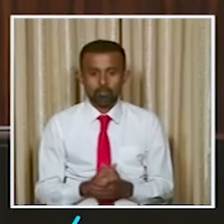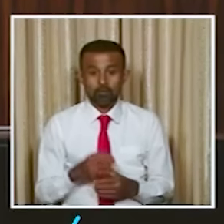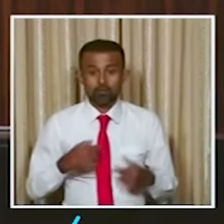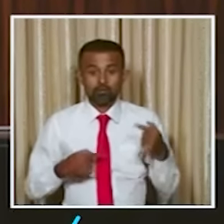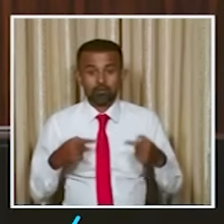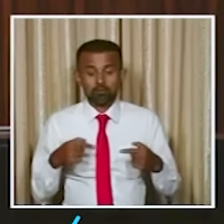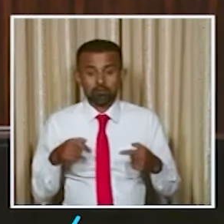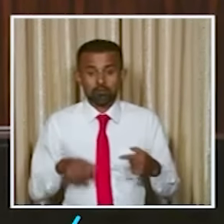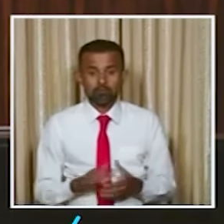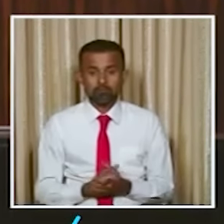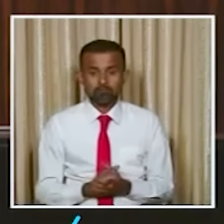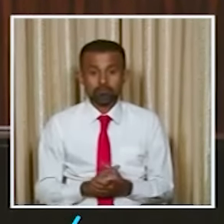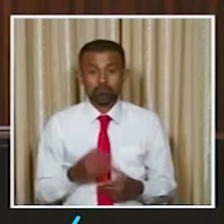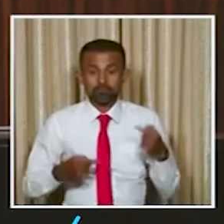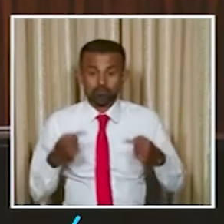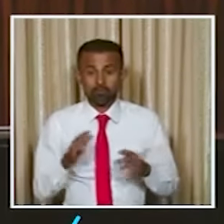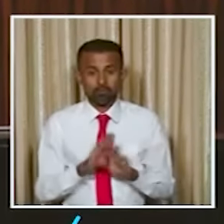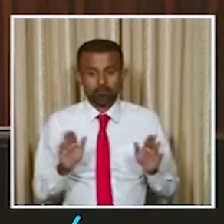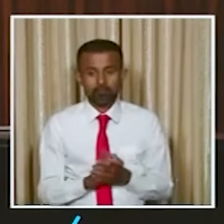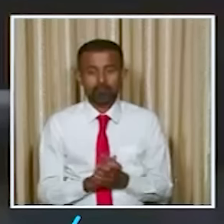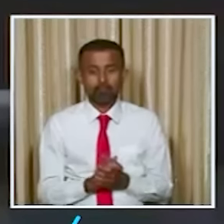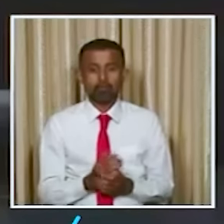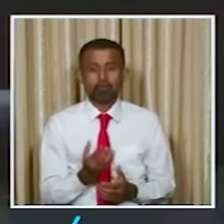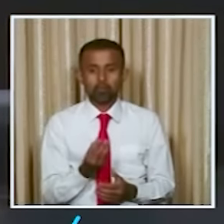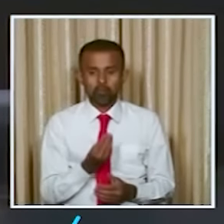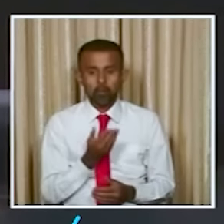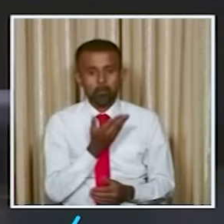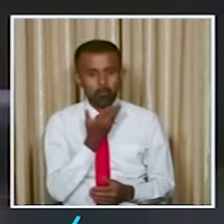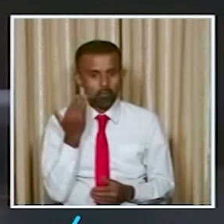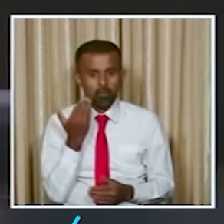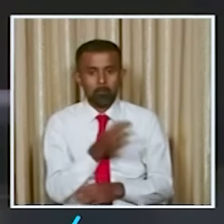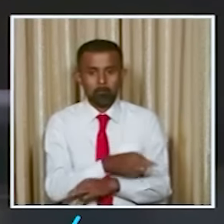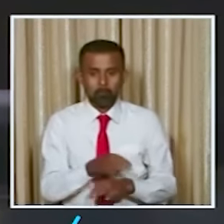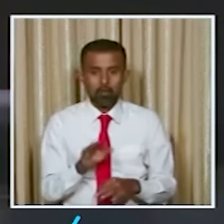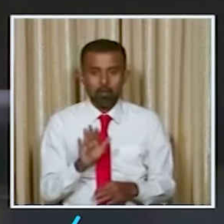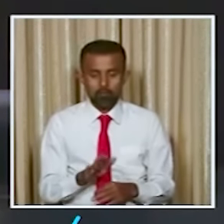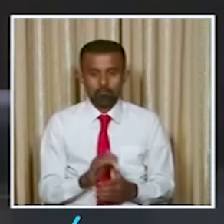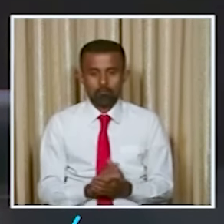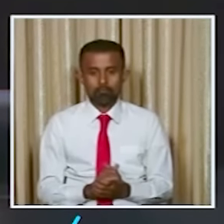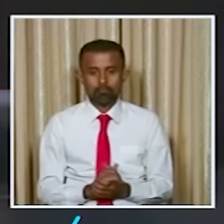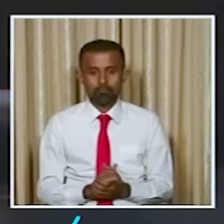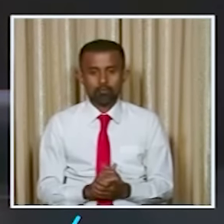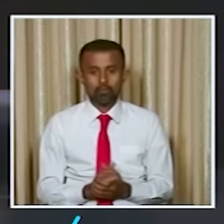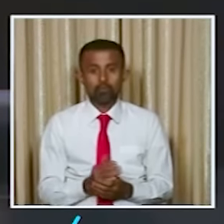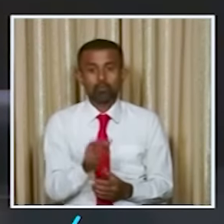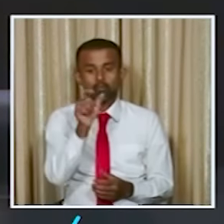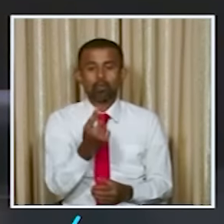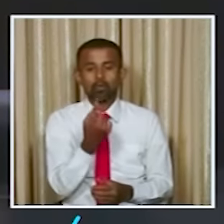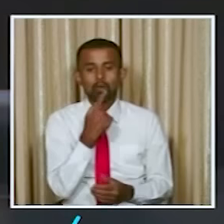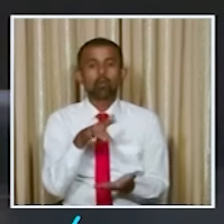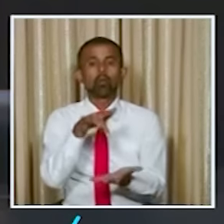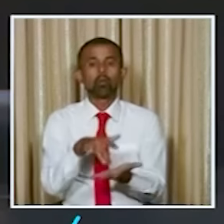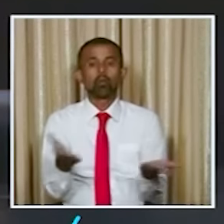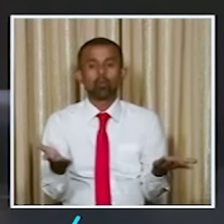විවාදයකට මේක යනවා ගරු ඇම. සඳහා ගන්න පුළුවන් ක්‍රියාමාර්ග ගත යුතු බව තියෙනවා. බොහොම ස්තුතියි. ඔබතුමා කියන කොතනද තියෙන්නේ